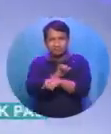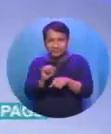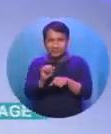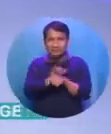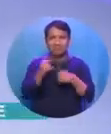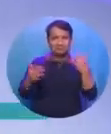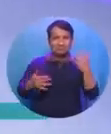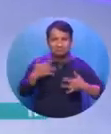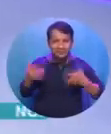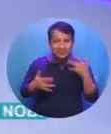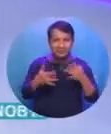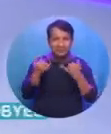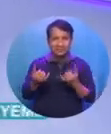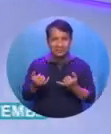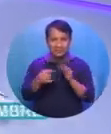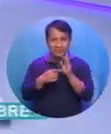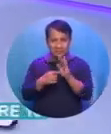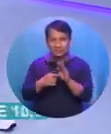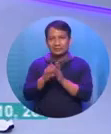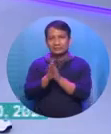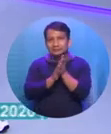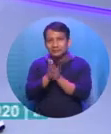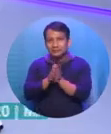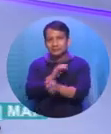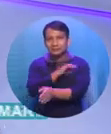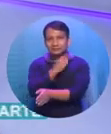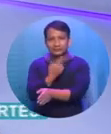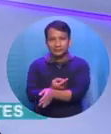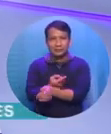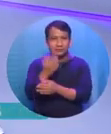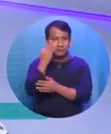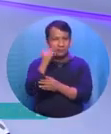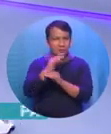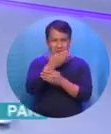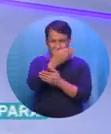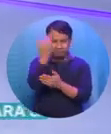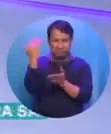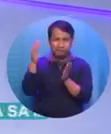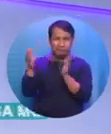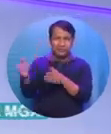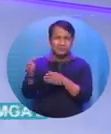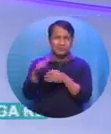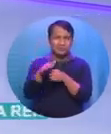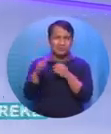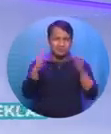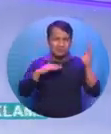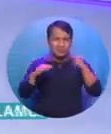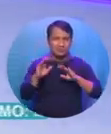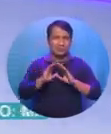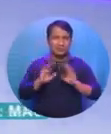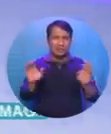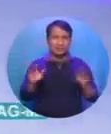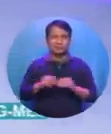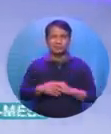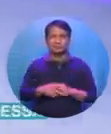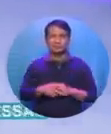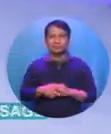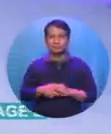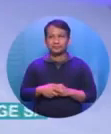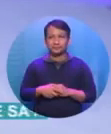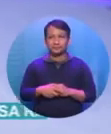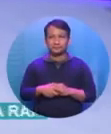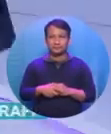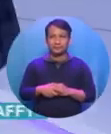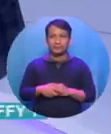na-stress, lalo na sa panahon ng COVID. Kailangan palaging kinakalimutan mga problema. Capitol. Okay. Ma'am Maylin, pindot. Asahan